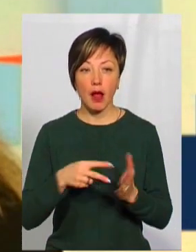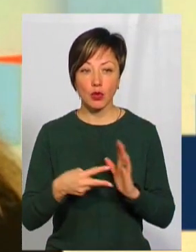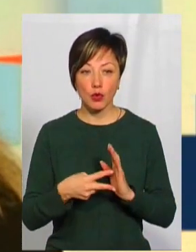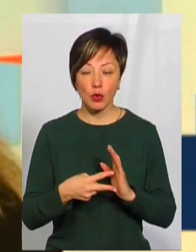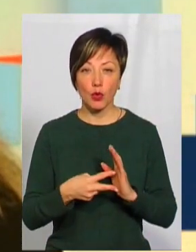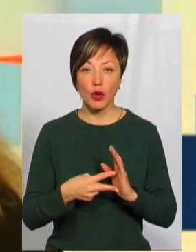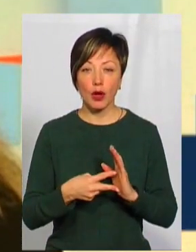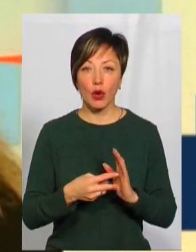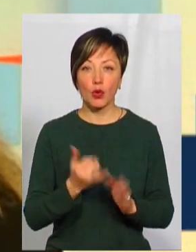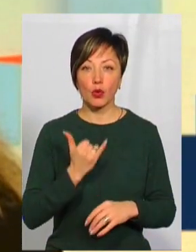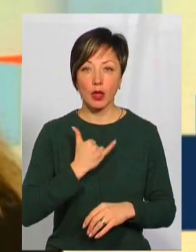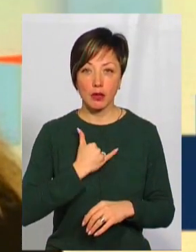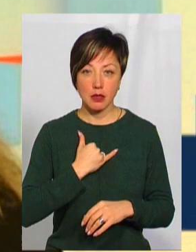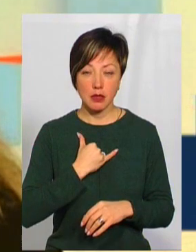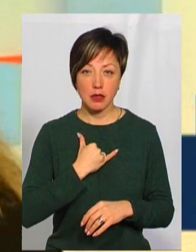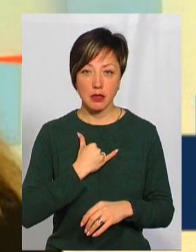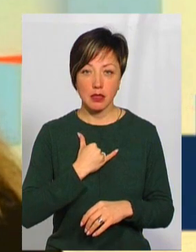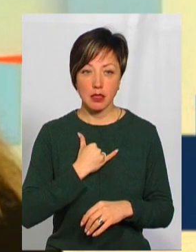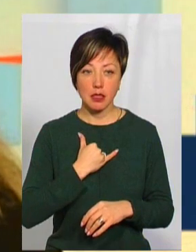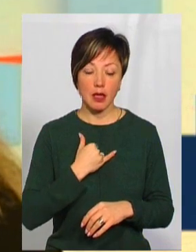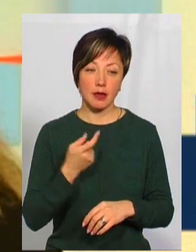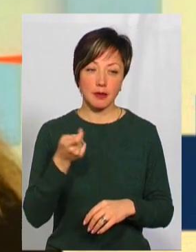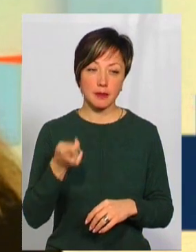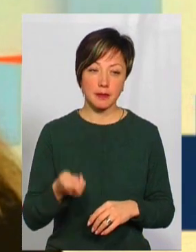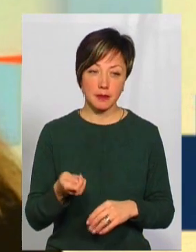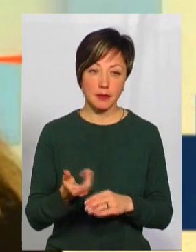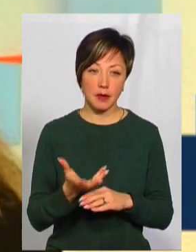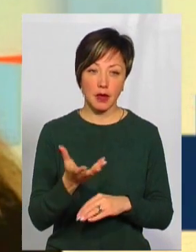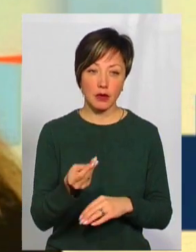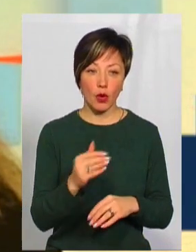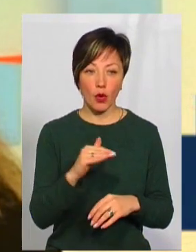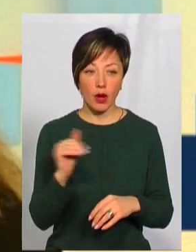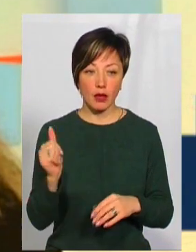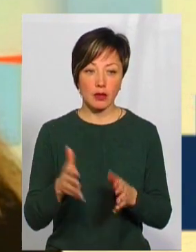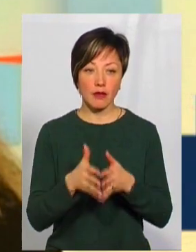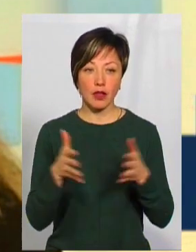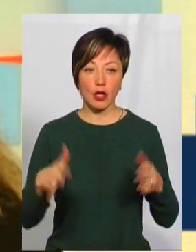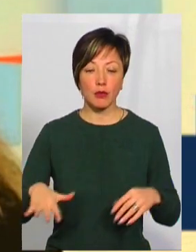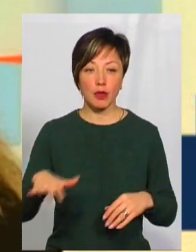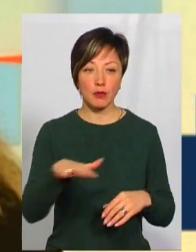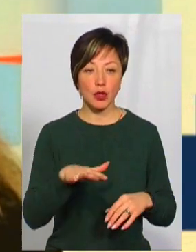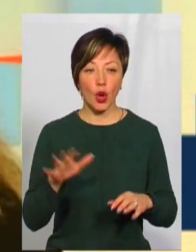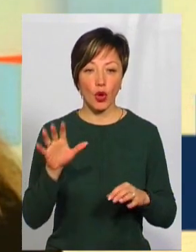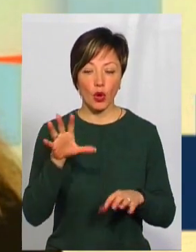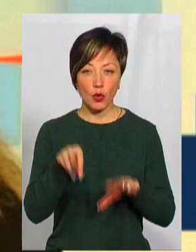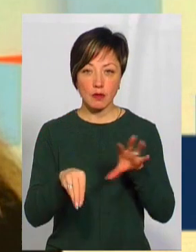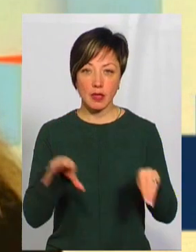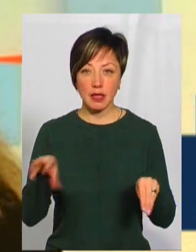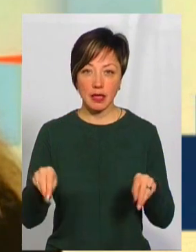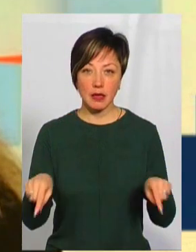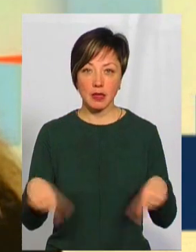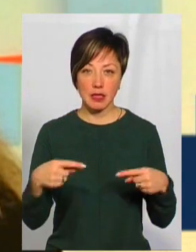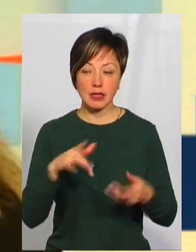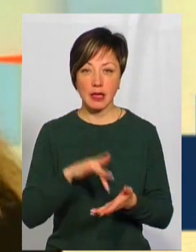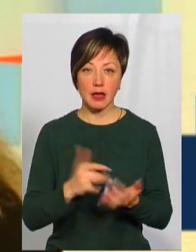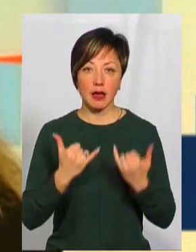планує у нас за символічну плату взяти в оренду велике приміщення, розмістити там реабілітаційний